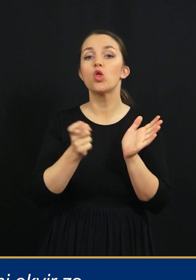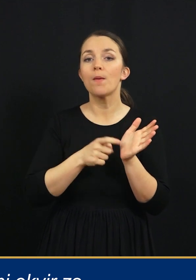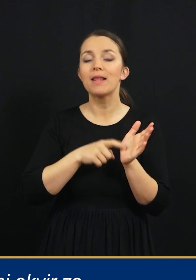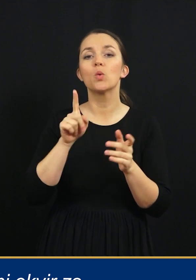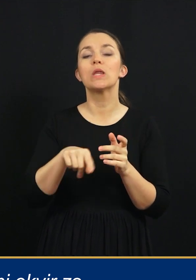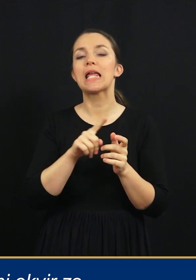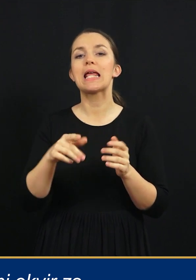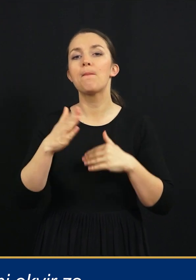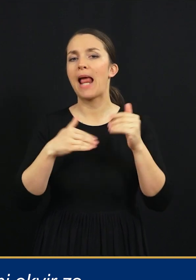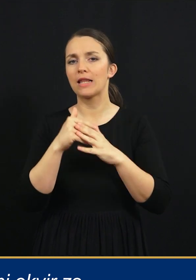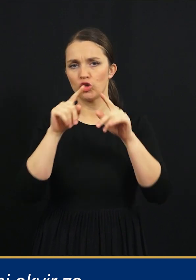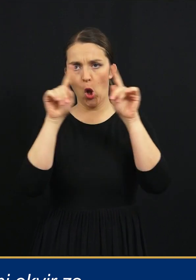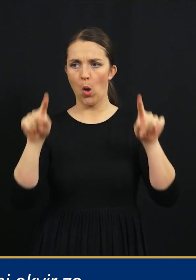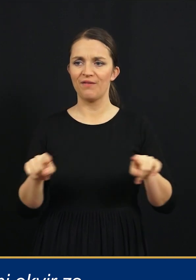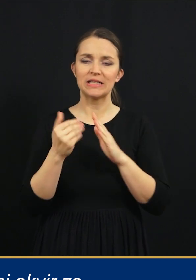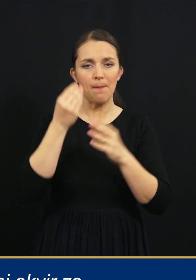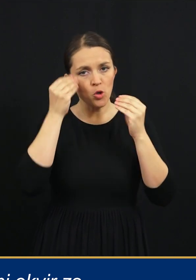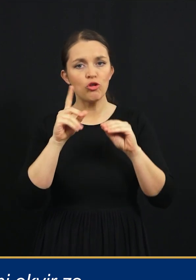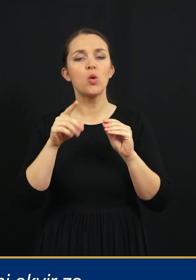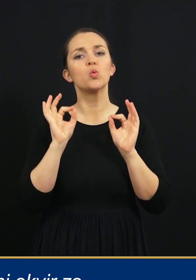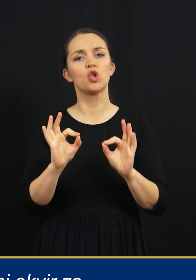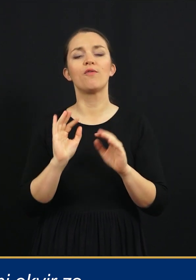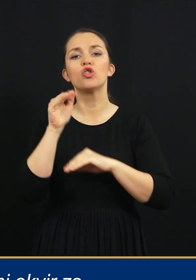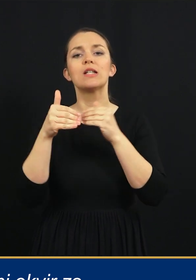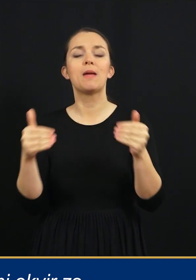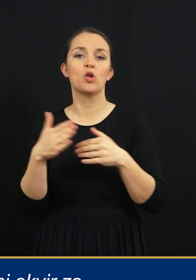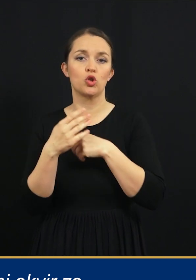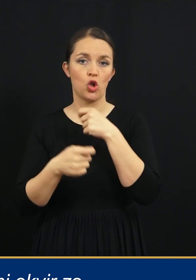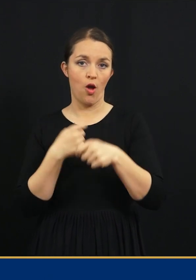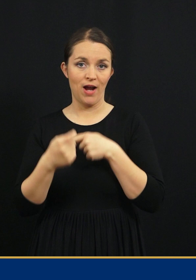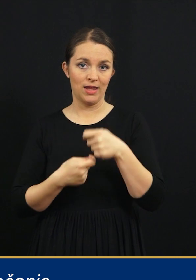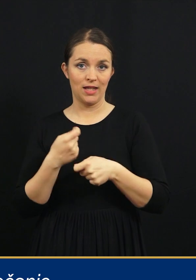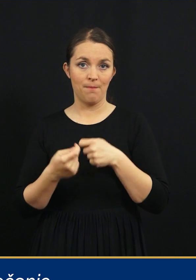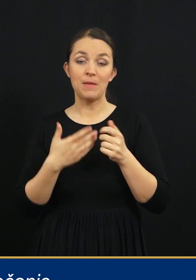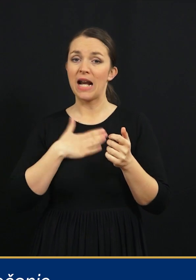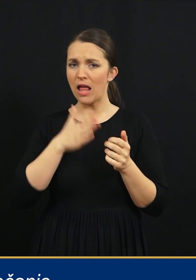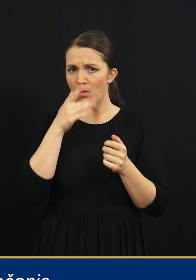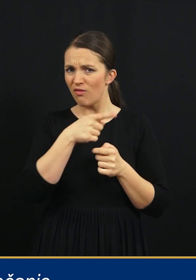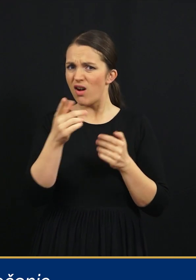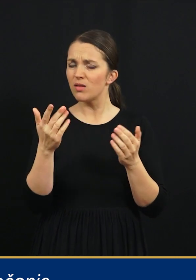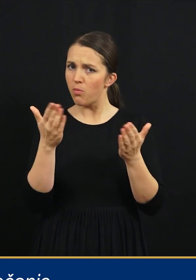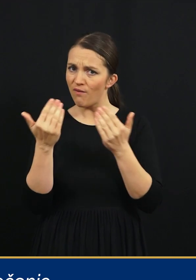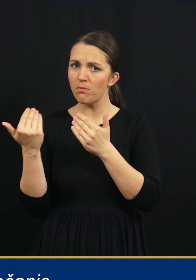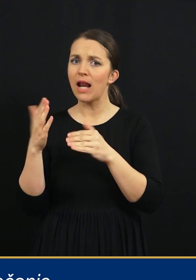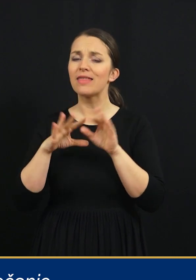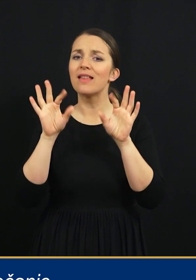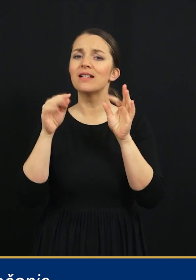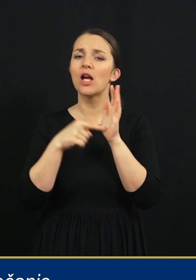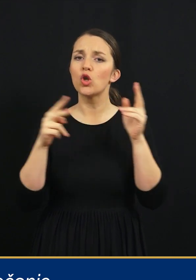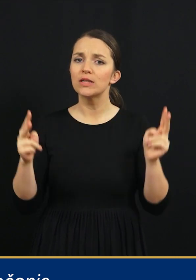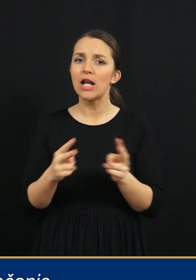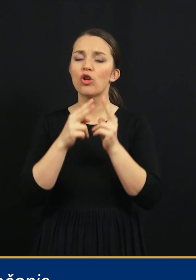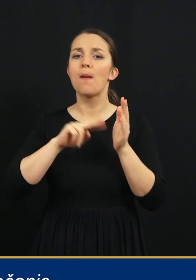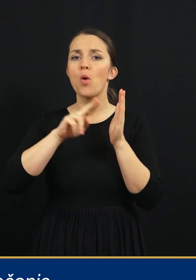in praktični okvir za pošteno in učinkovito čezmejno sodelovanje. Rada bi vas povabila na 10.